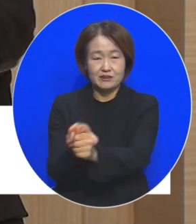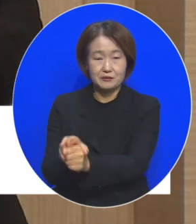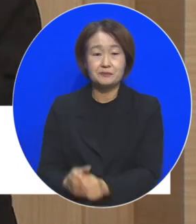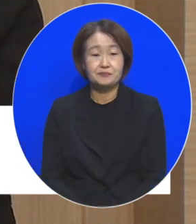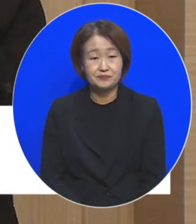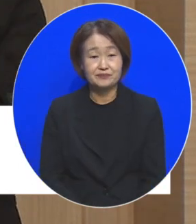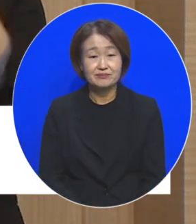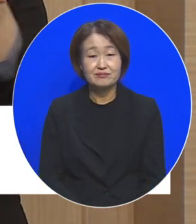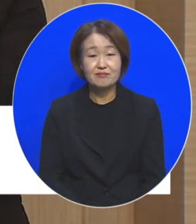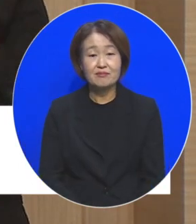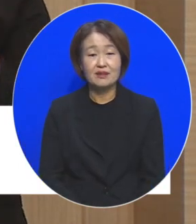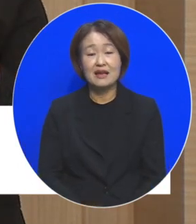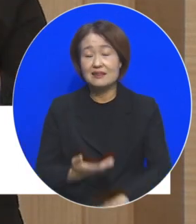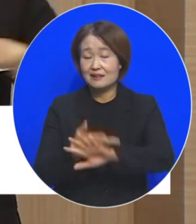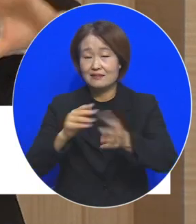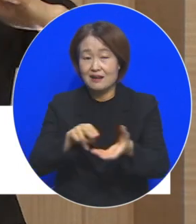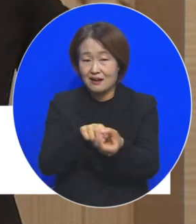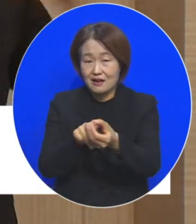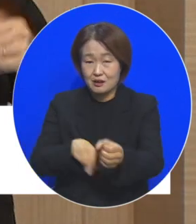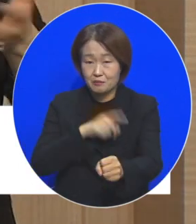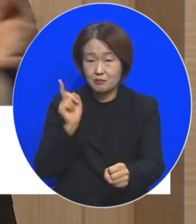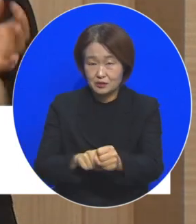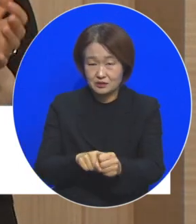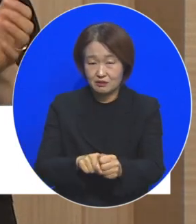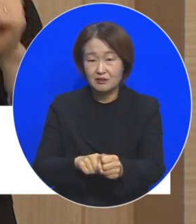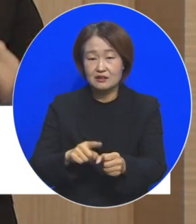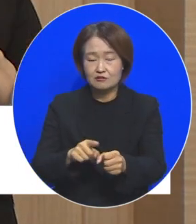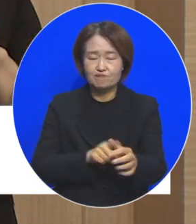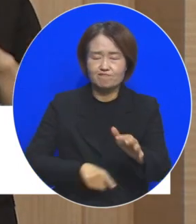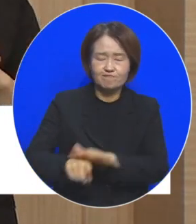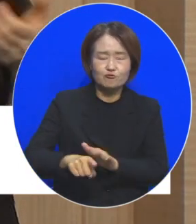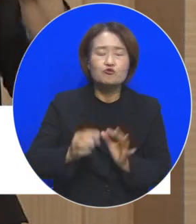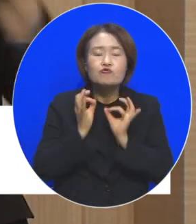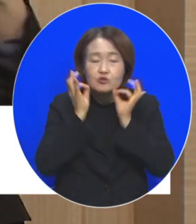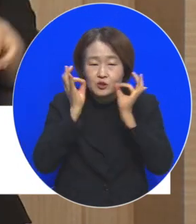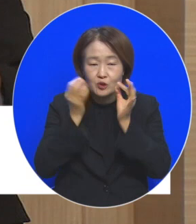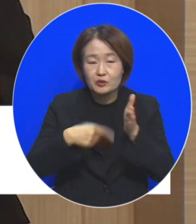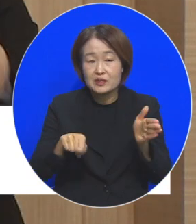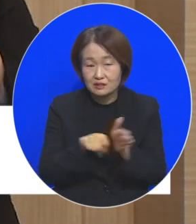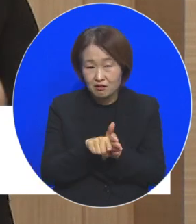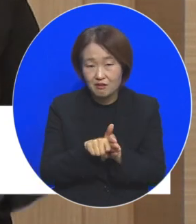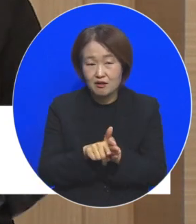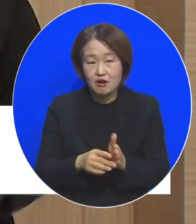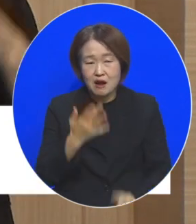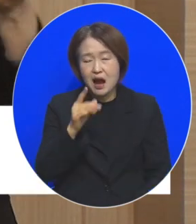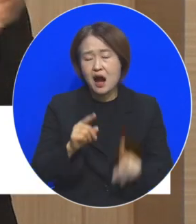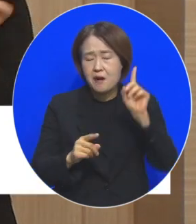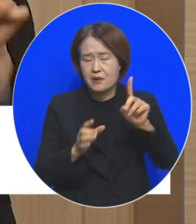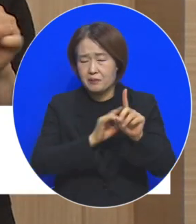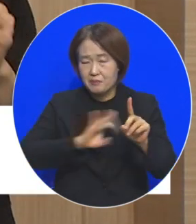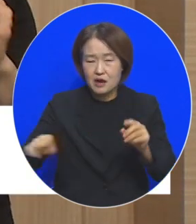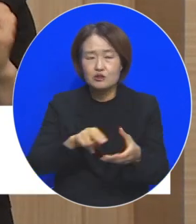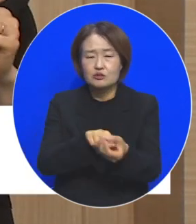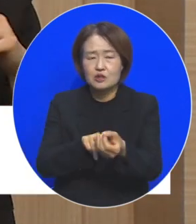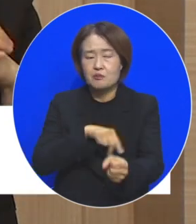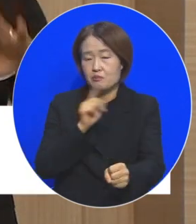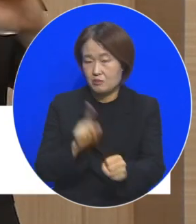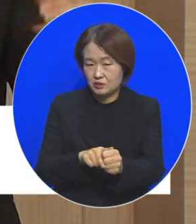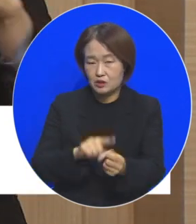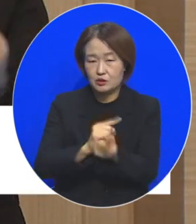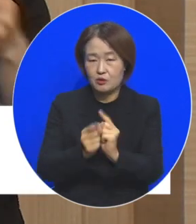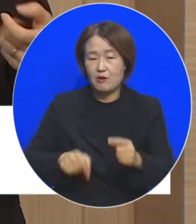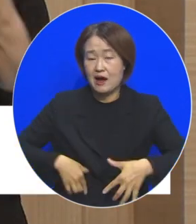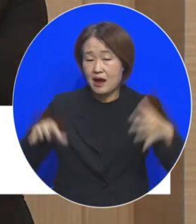나서고자 외교부 내에 원스톱 수출 수주 외교지원 TF 등 본부 공간관 유기적